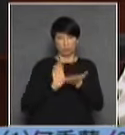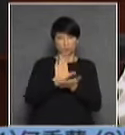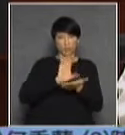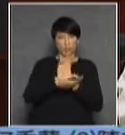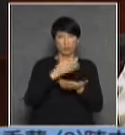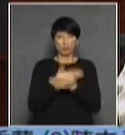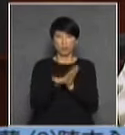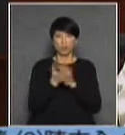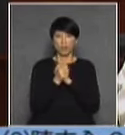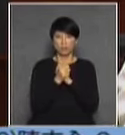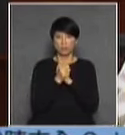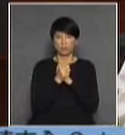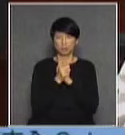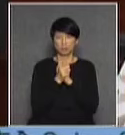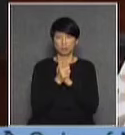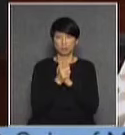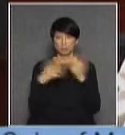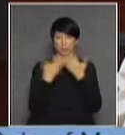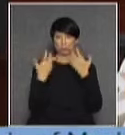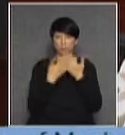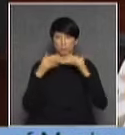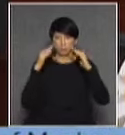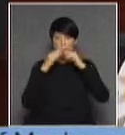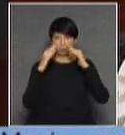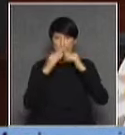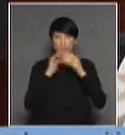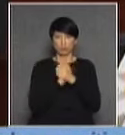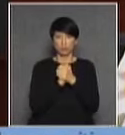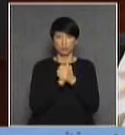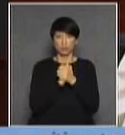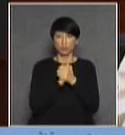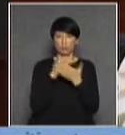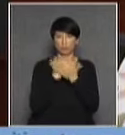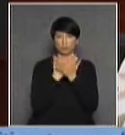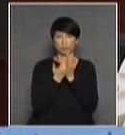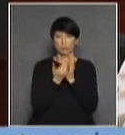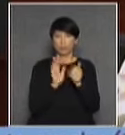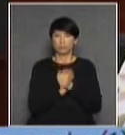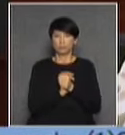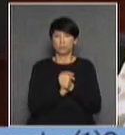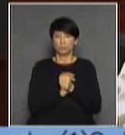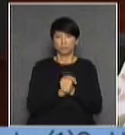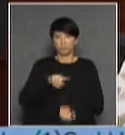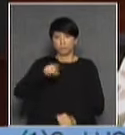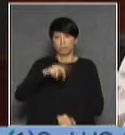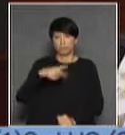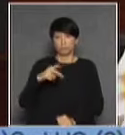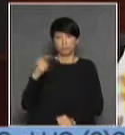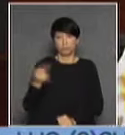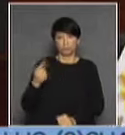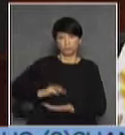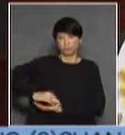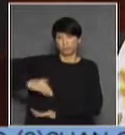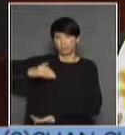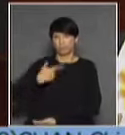審計署呢的報告亦都指出呢，有不少的機構呢坐擁數以千萬的儲備，跟住自己